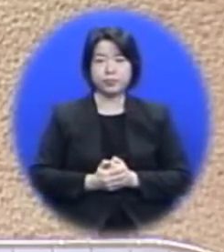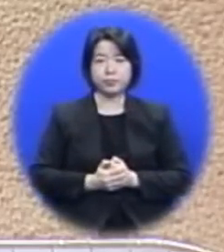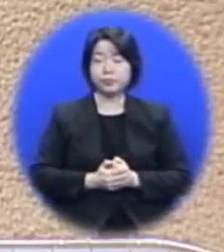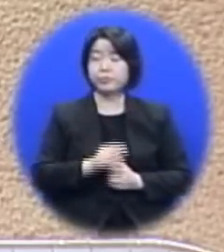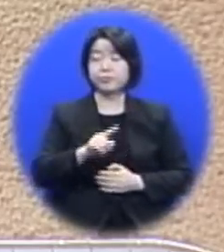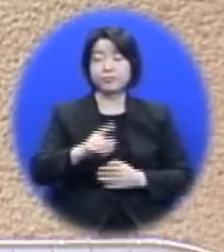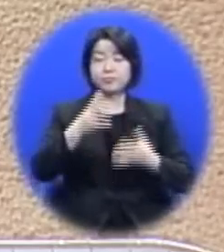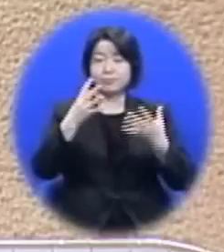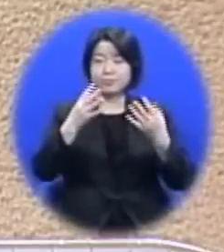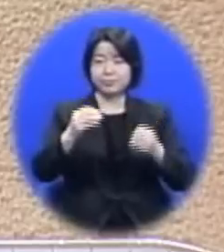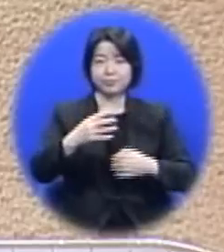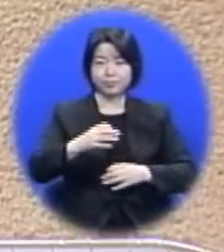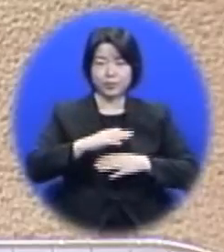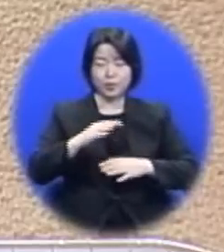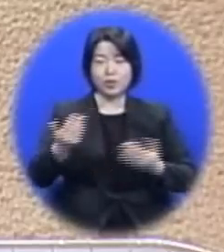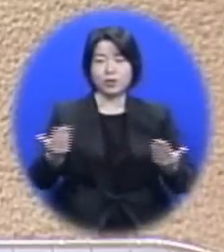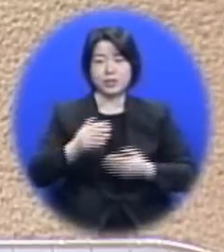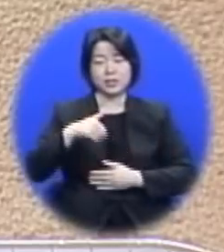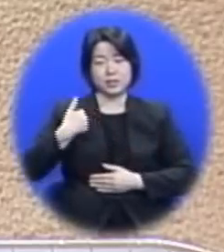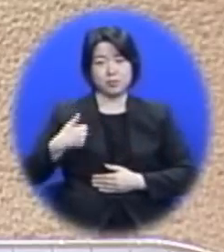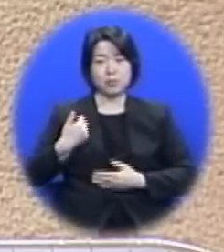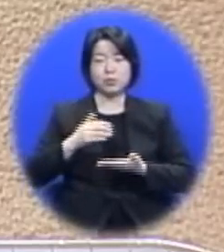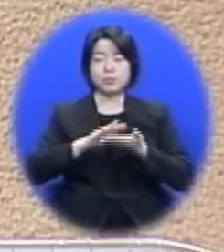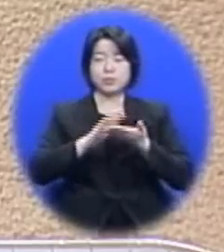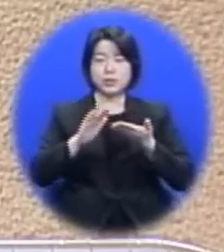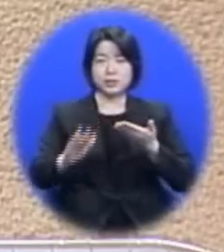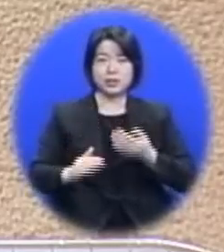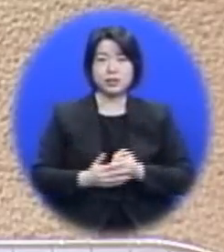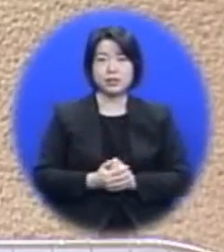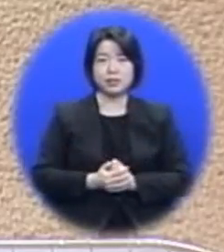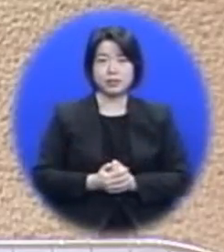이건 얼마나 놀라운 일인지 모릅니다.